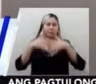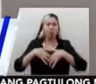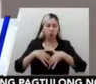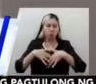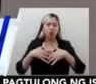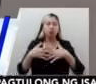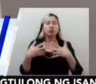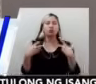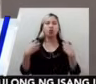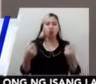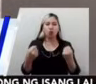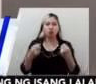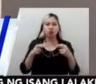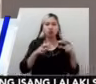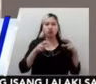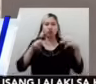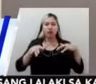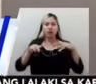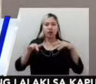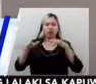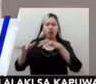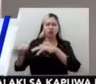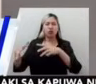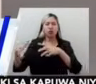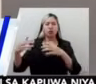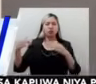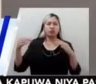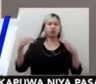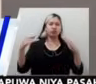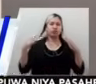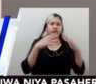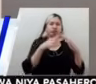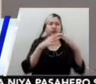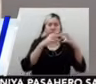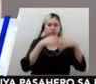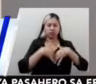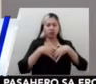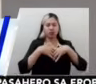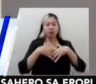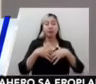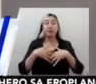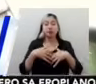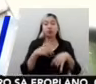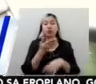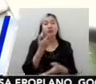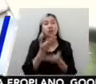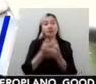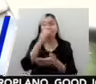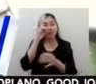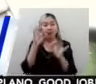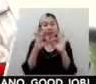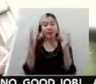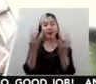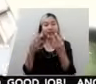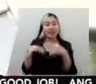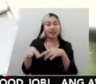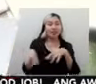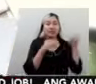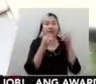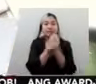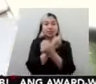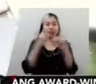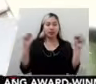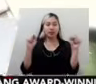ang kusina at banyo. Mabutit nakalabas ang buong pamilya bago bumagsak sa ilog ang kanilang bahay. Sobra po, nakakatakot